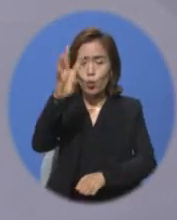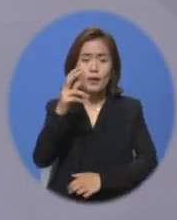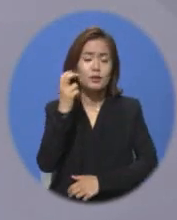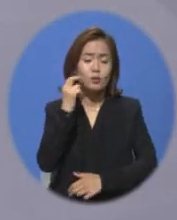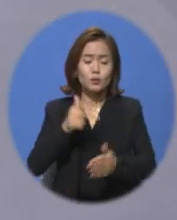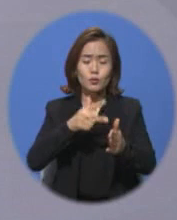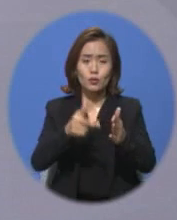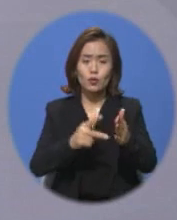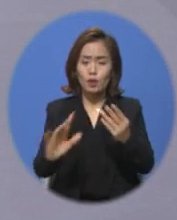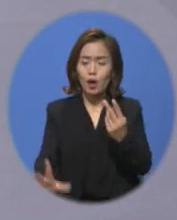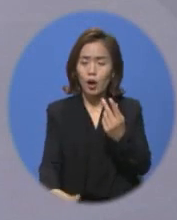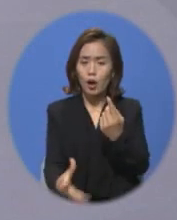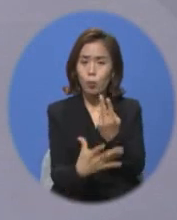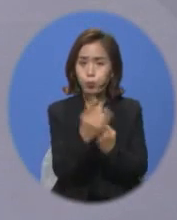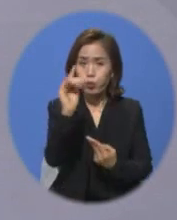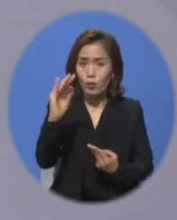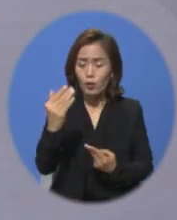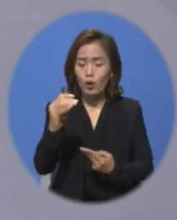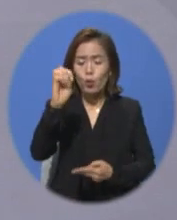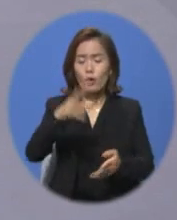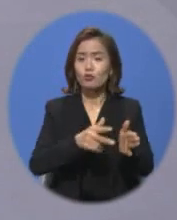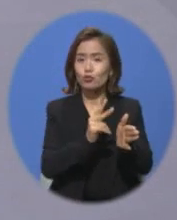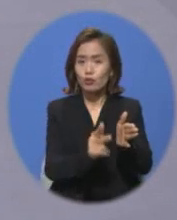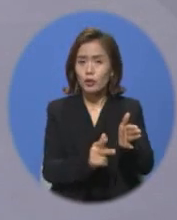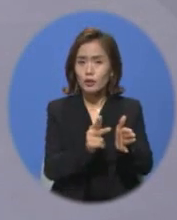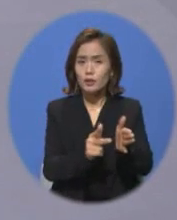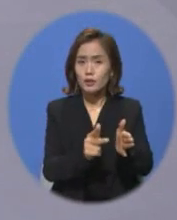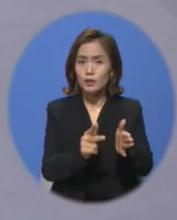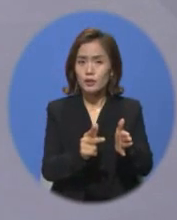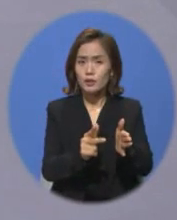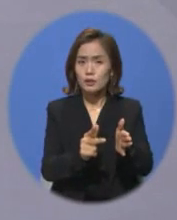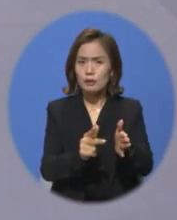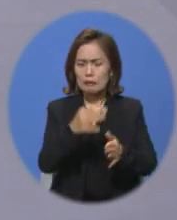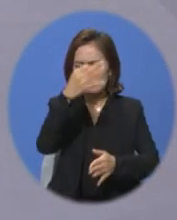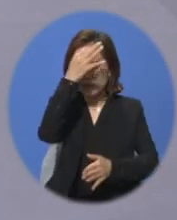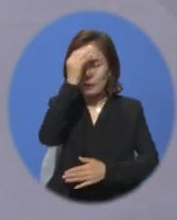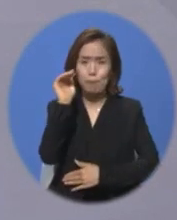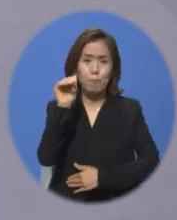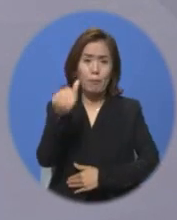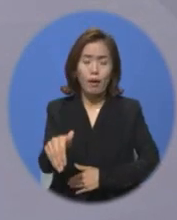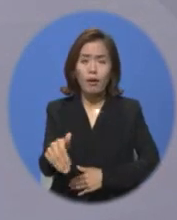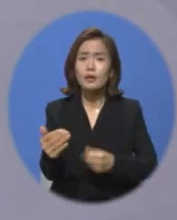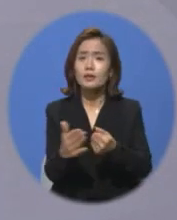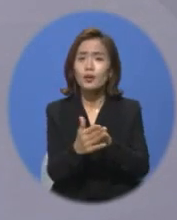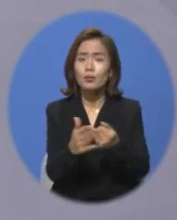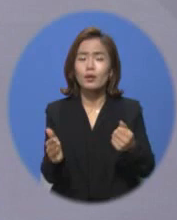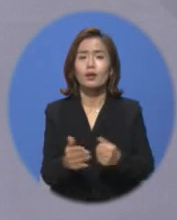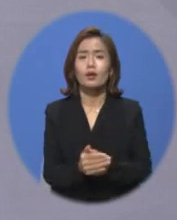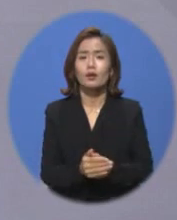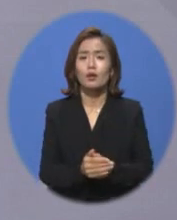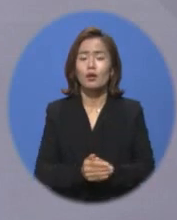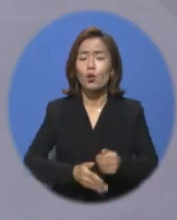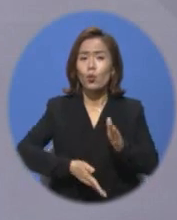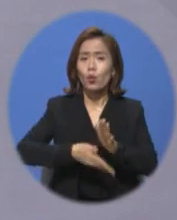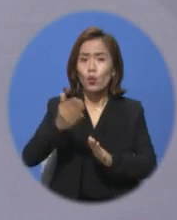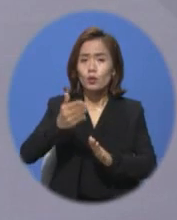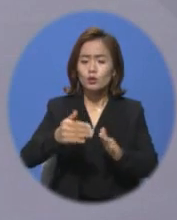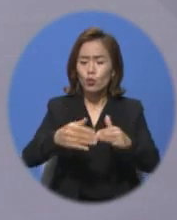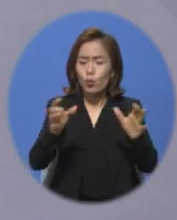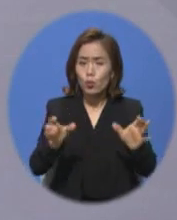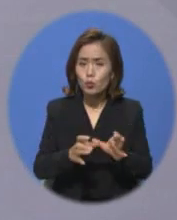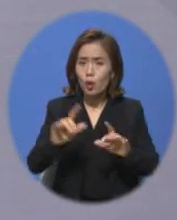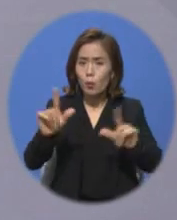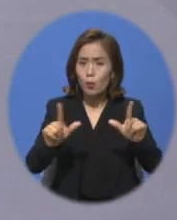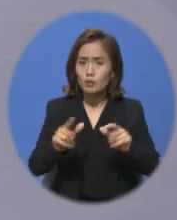송정역에통합되면서 광주역은 본래의기능을제대로수행하지못하게되었습니다. 그결과, 도심